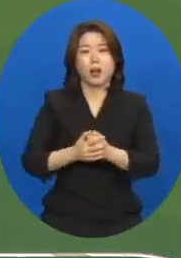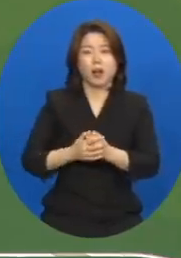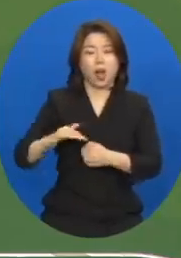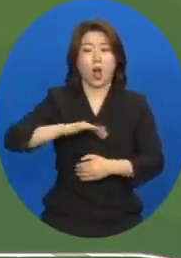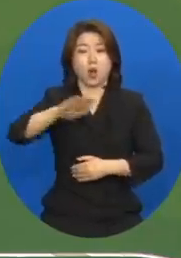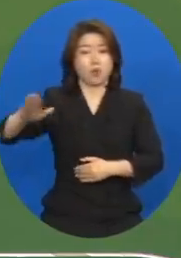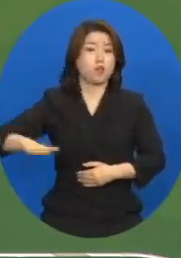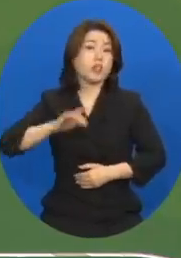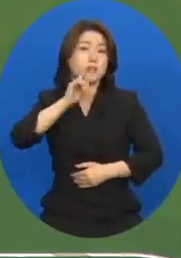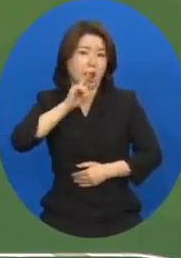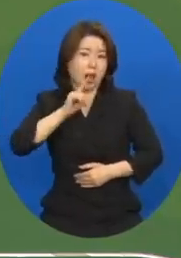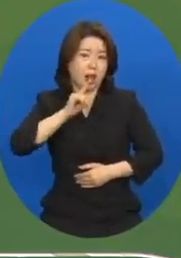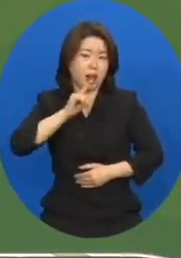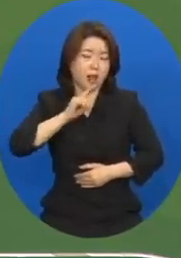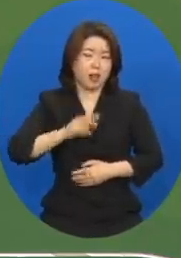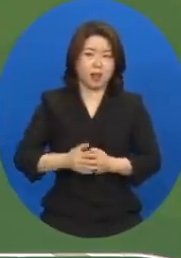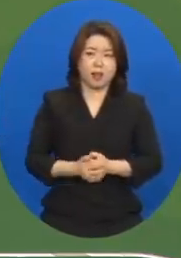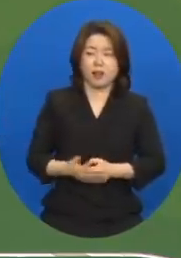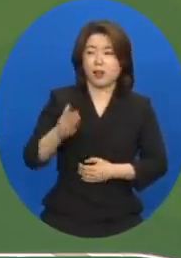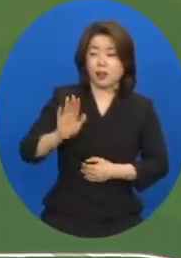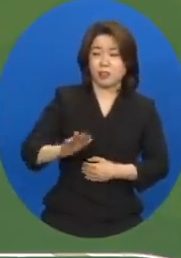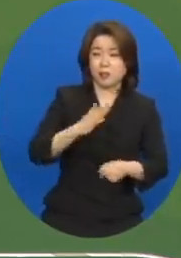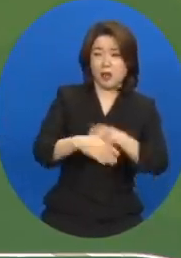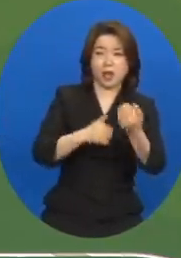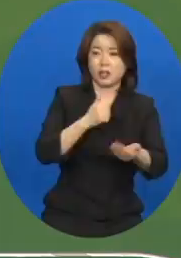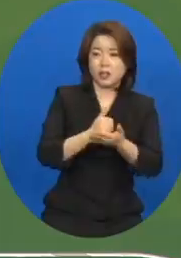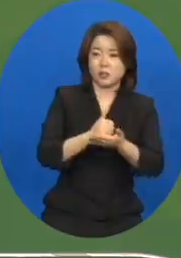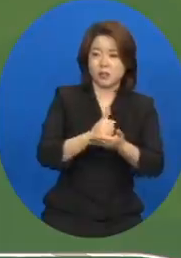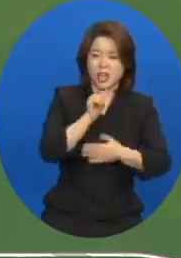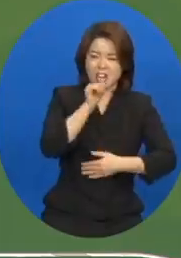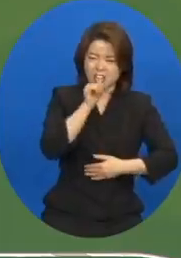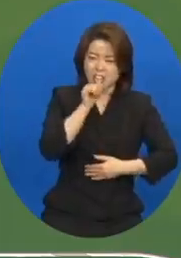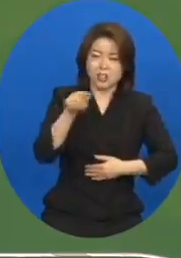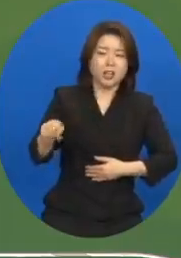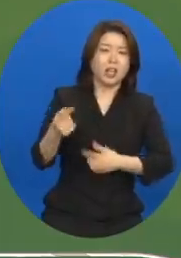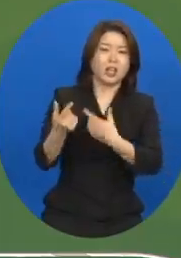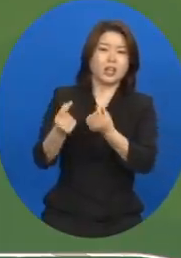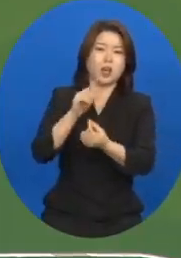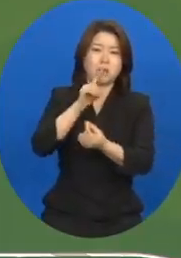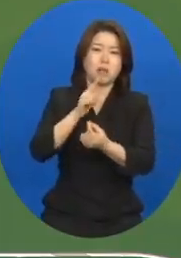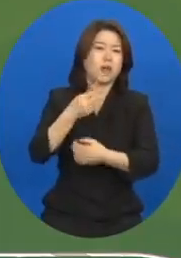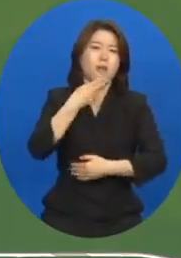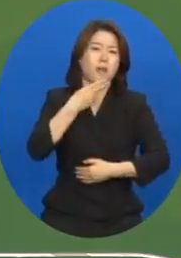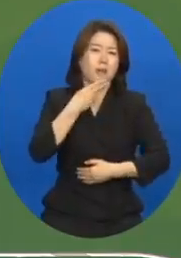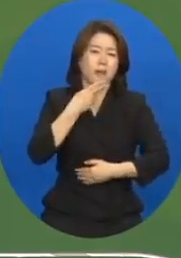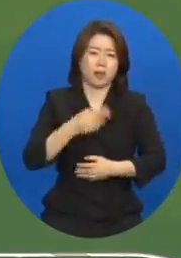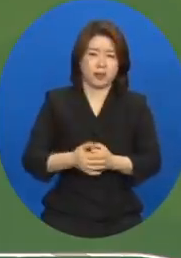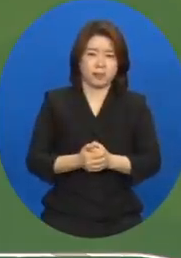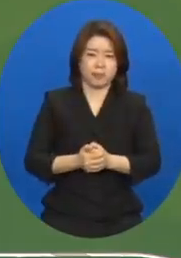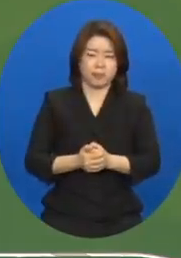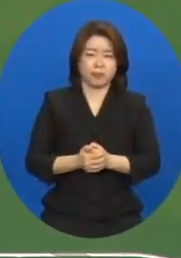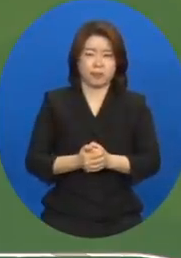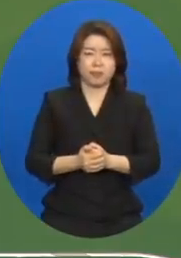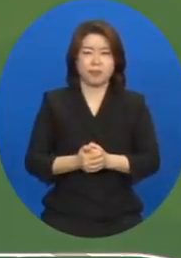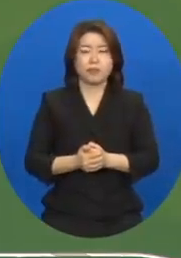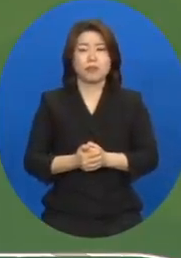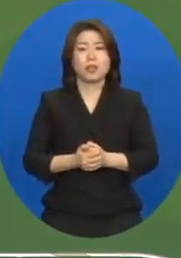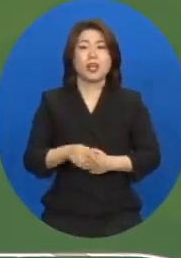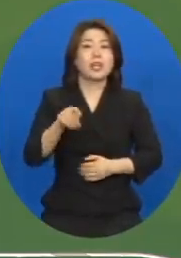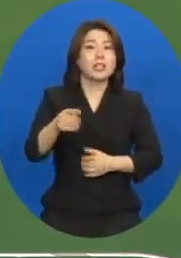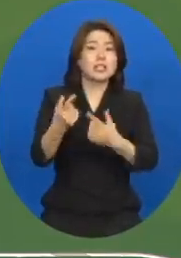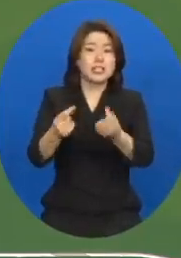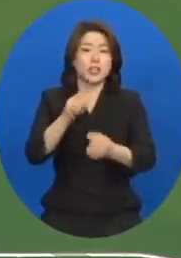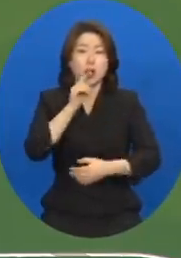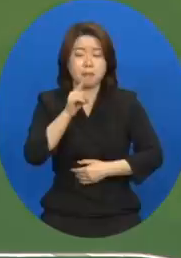우리들은 하지만 하나님은 절대로 그런 말을 안 하신다. 사실 이런